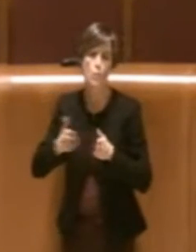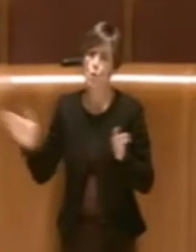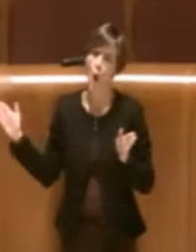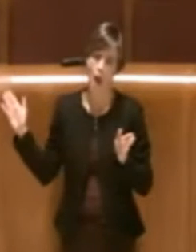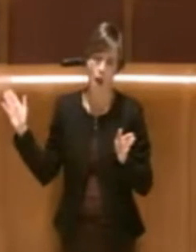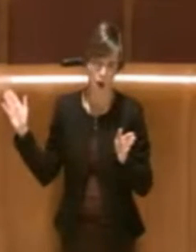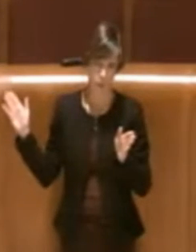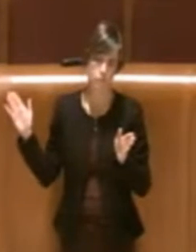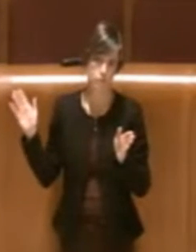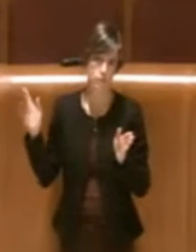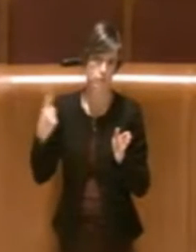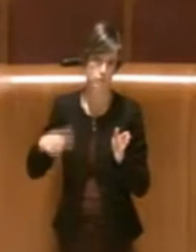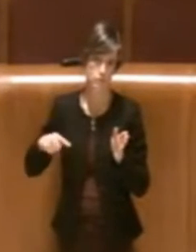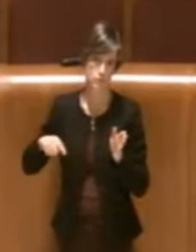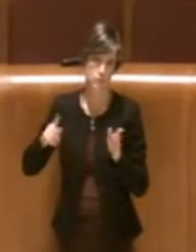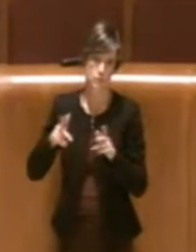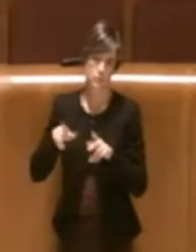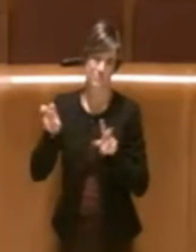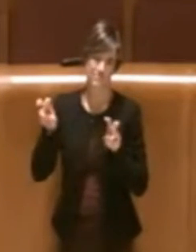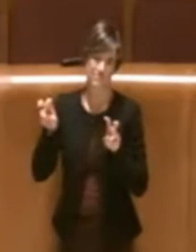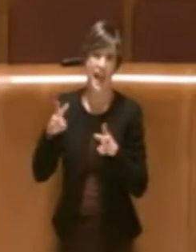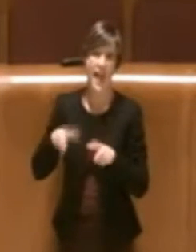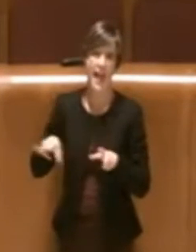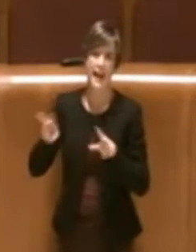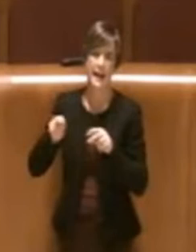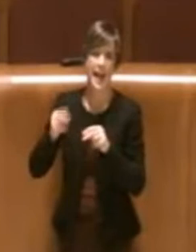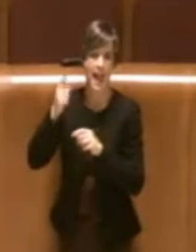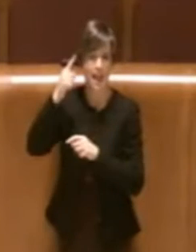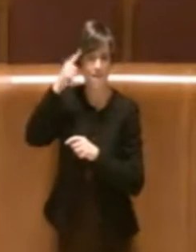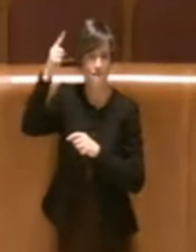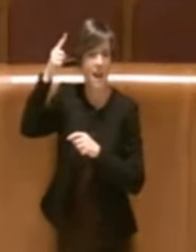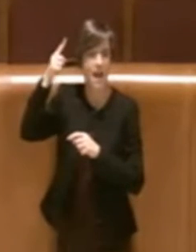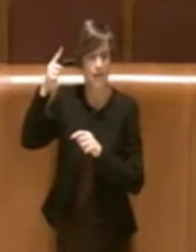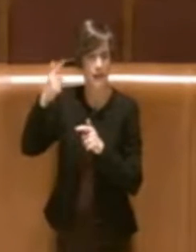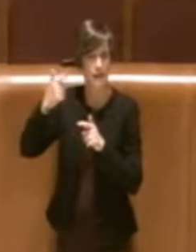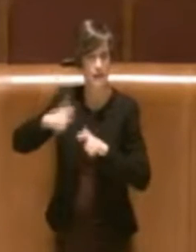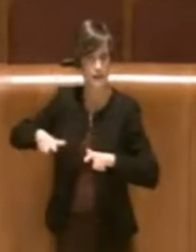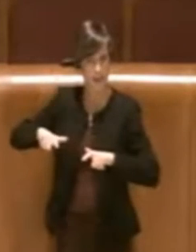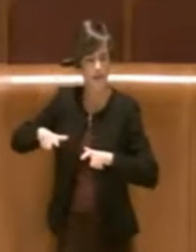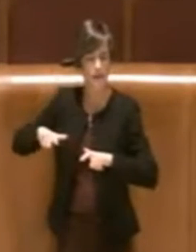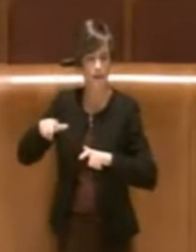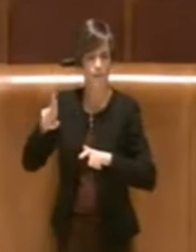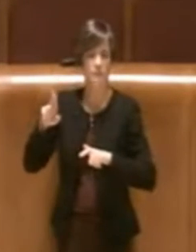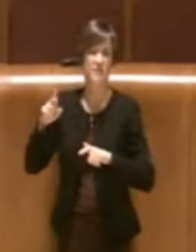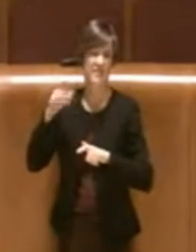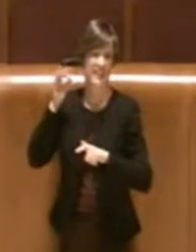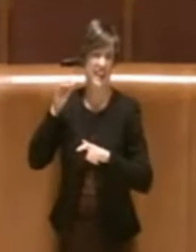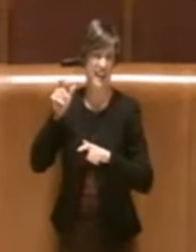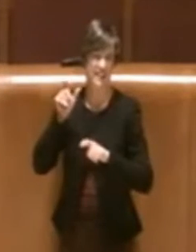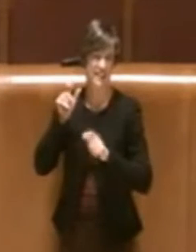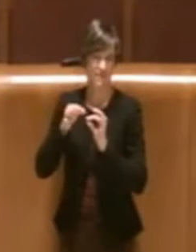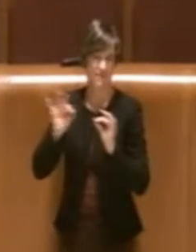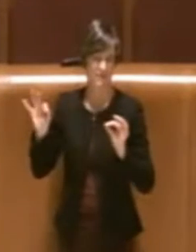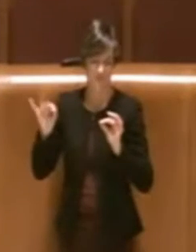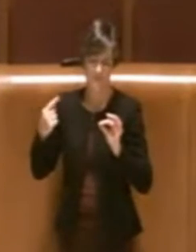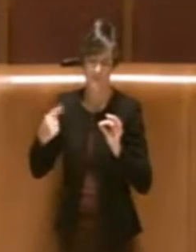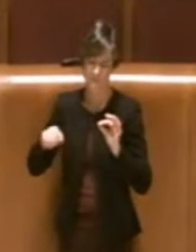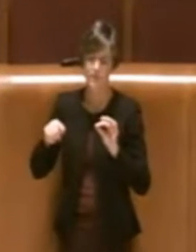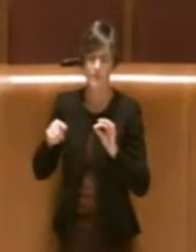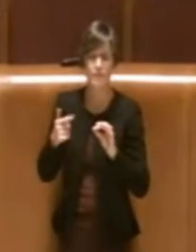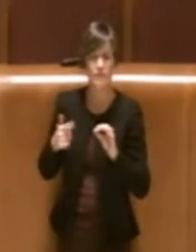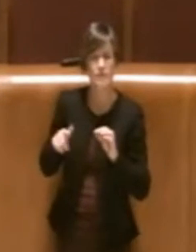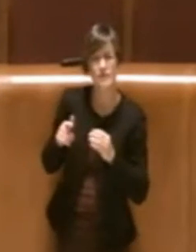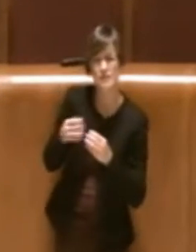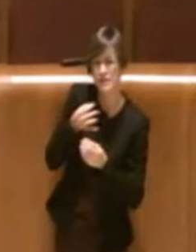quello di Reinventing City, grazie al quale Roma, che è una capitale, potrà insieme ad altre capitali, ad